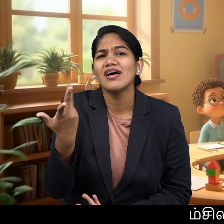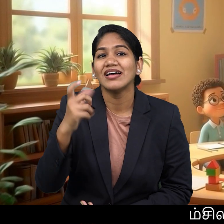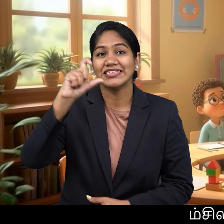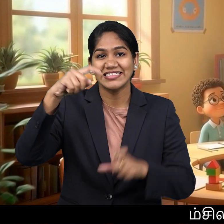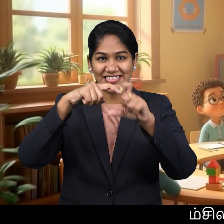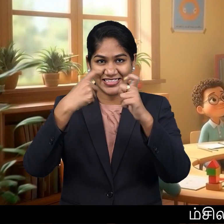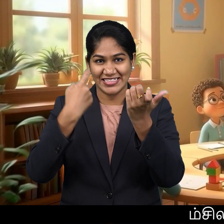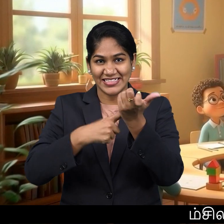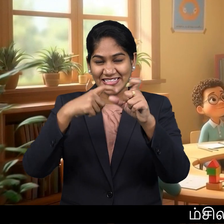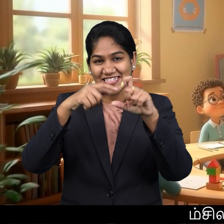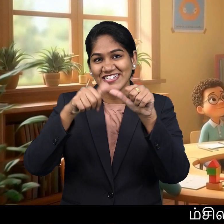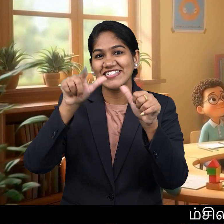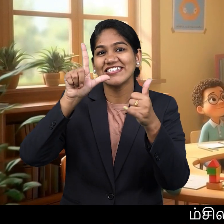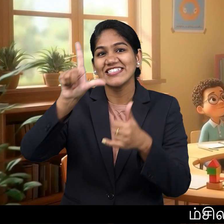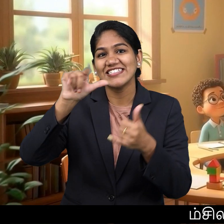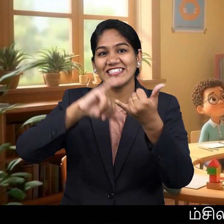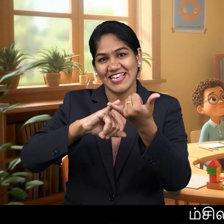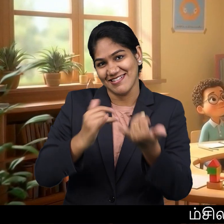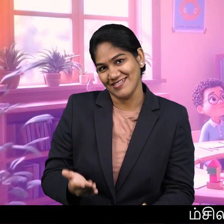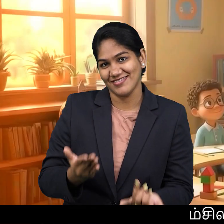சில தானியங்கள்.